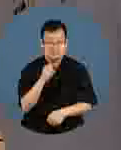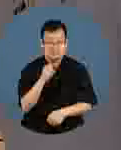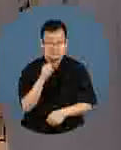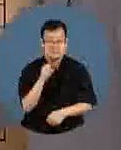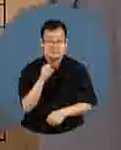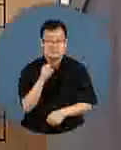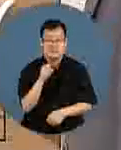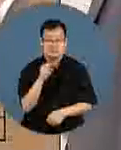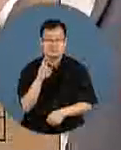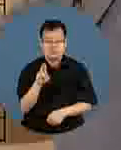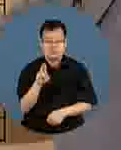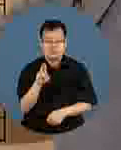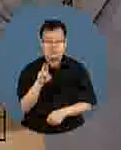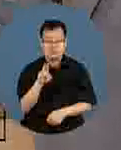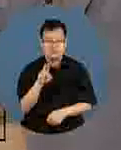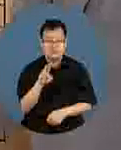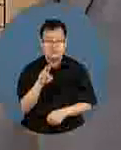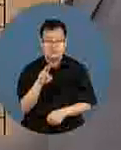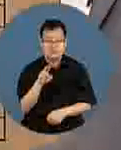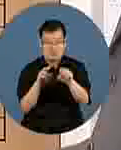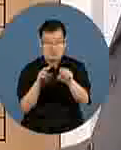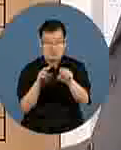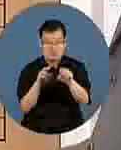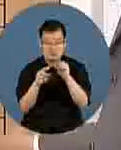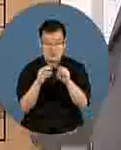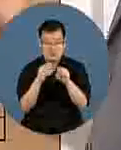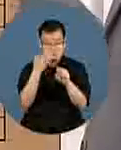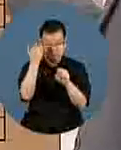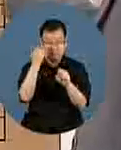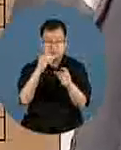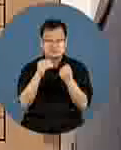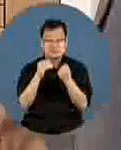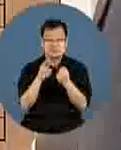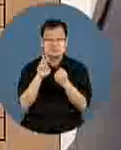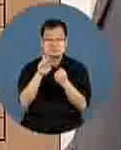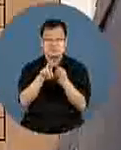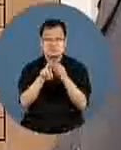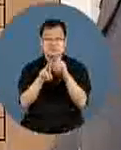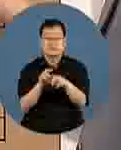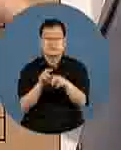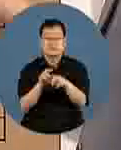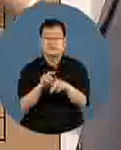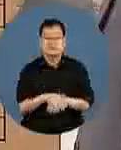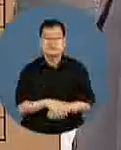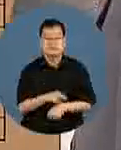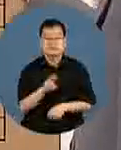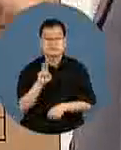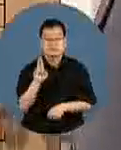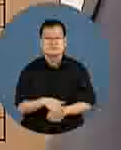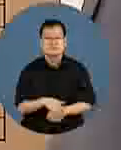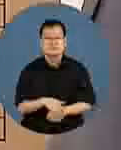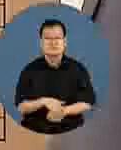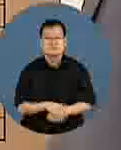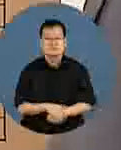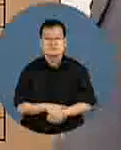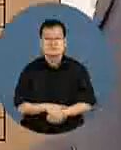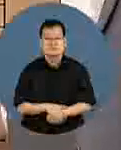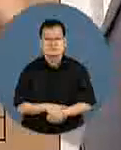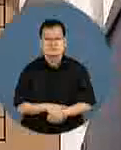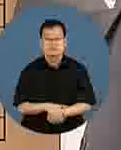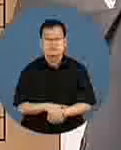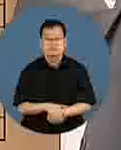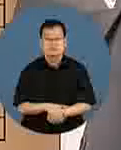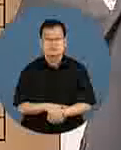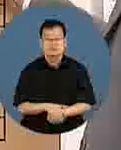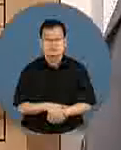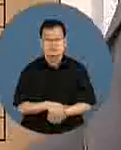따니까 다음에 이걸 백이 백감이 입고 안 별로 받고 없죠. 따버리고 이걸 찔러서 이을 때, 막고 놓고 네. 뭐